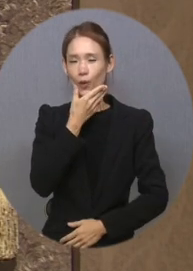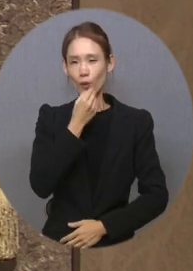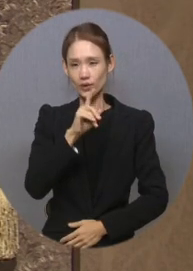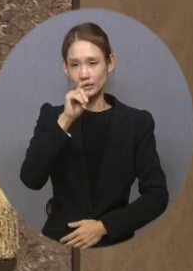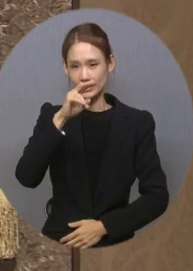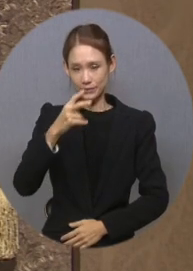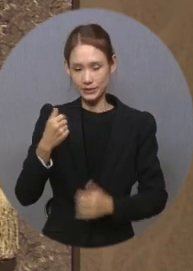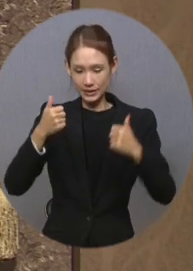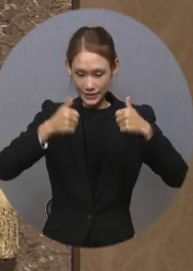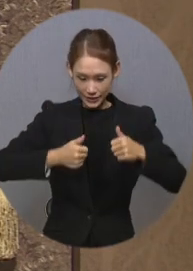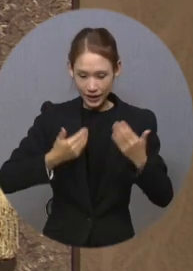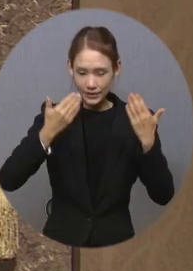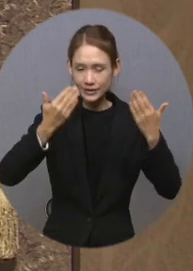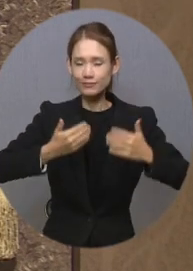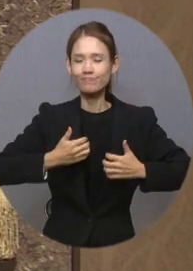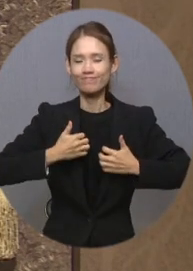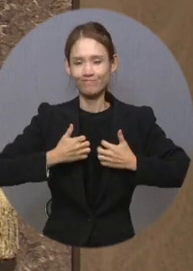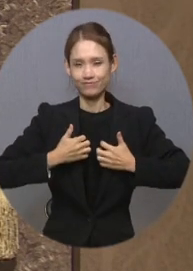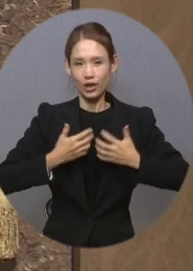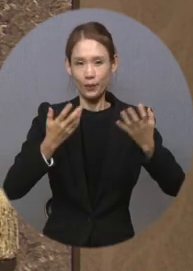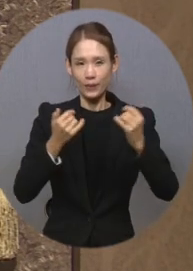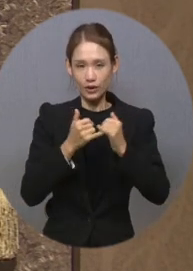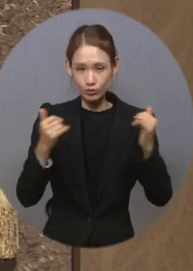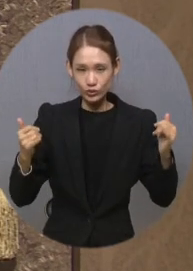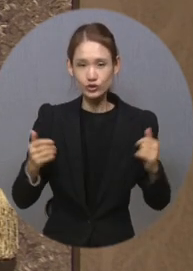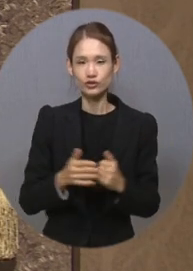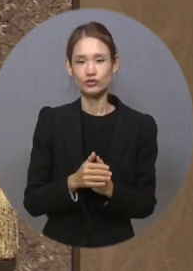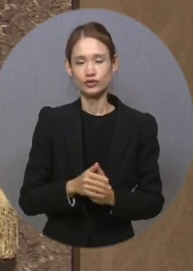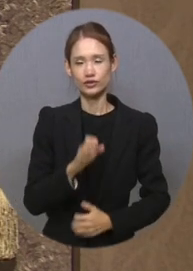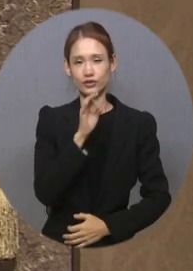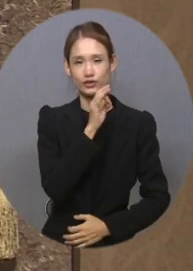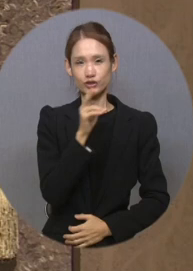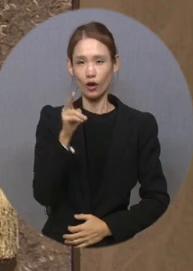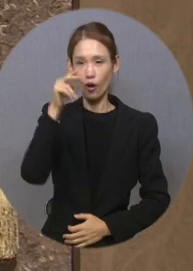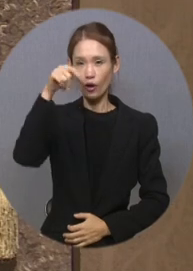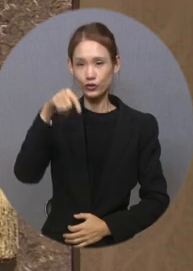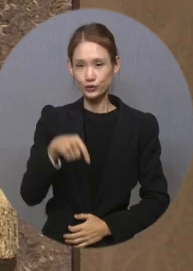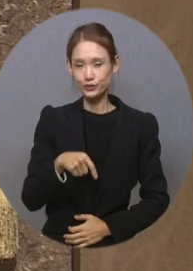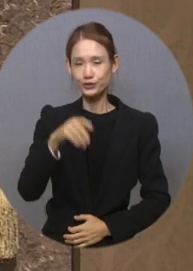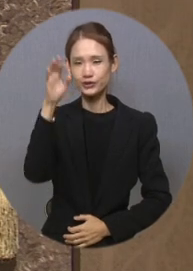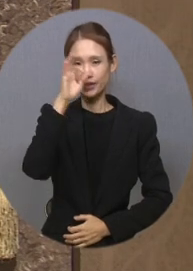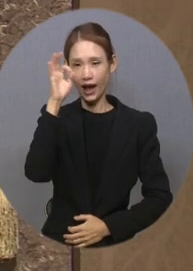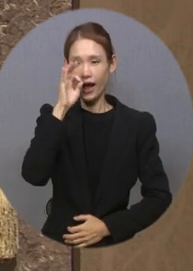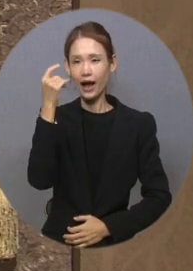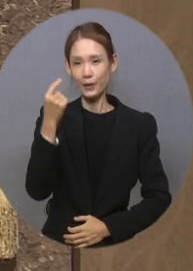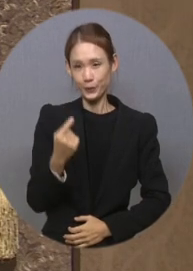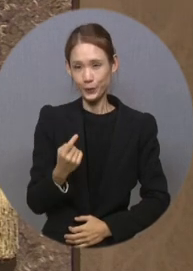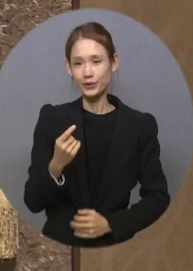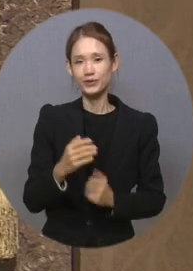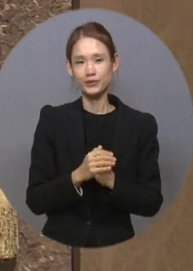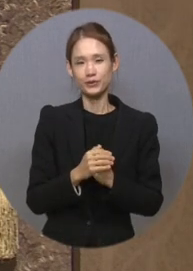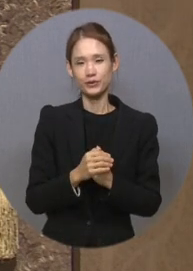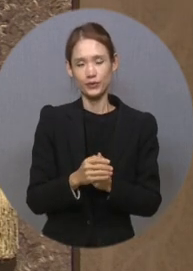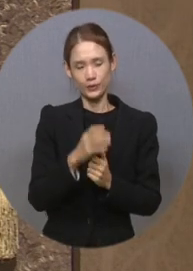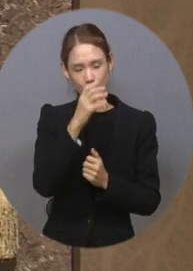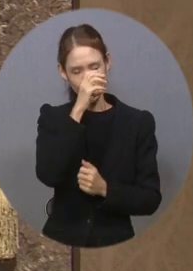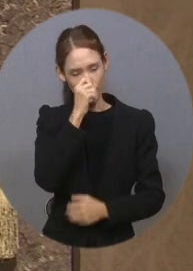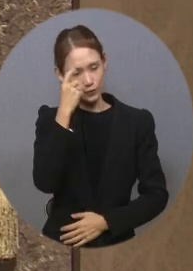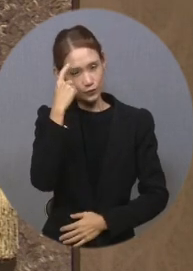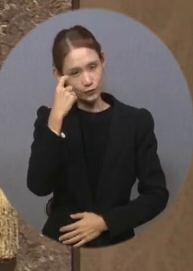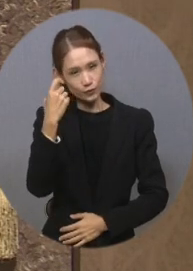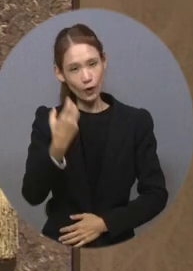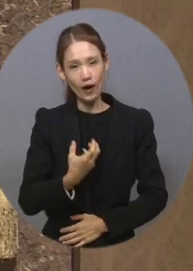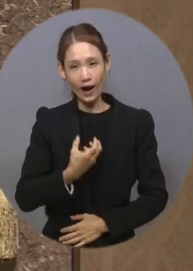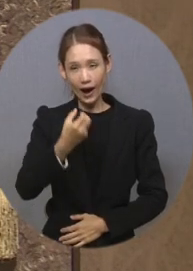정말 반갑습니다. 아마 많은 분들께서 우리 여수를 찾아주시고 또 좋은 추억을 갖고